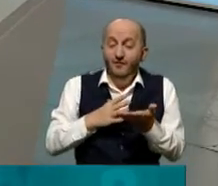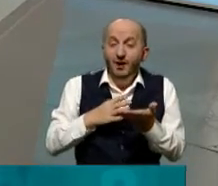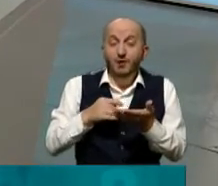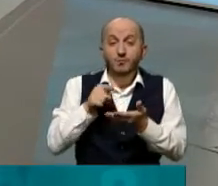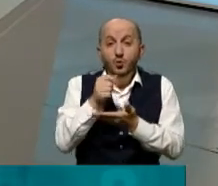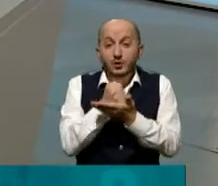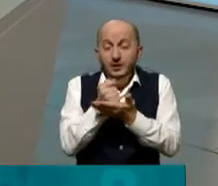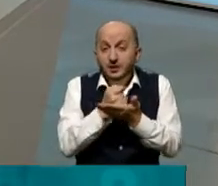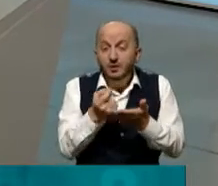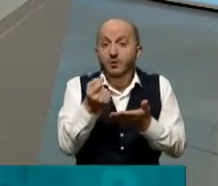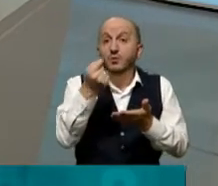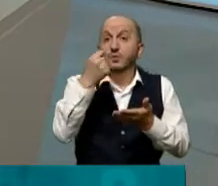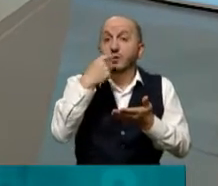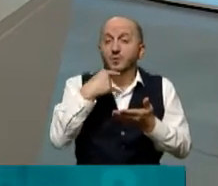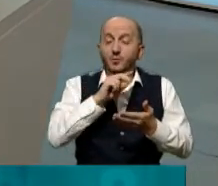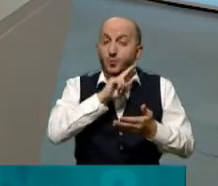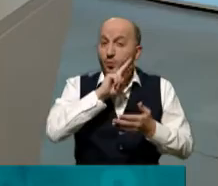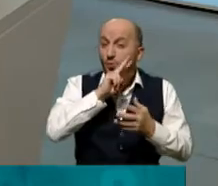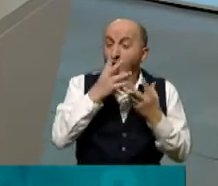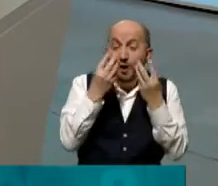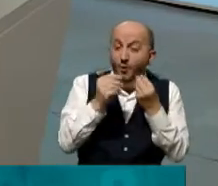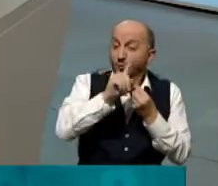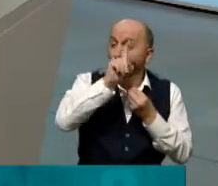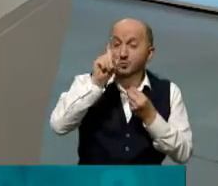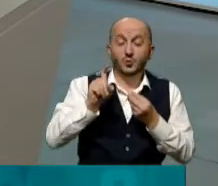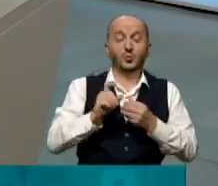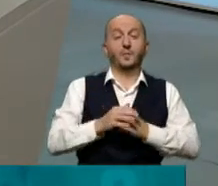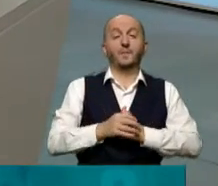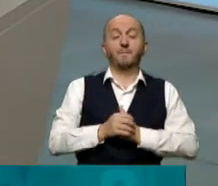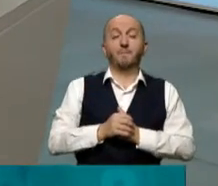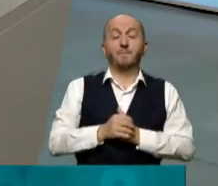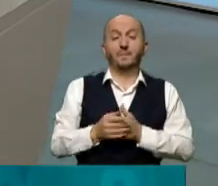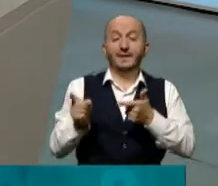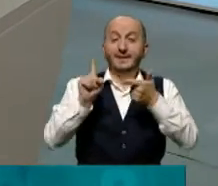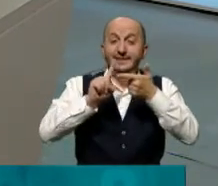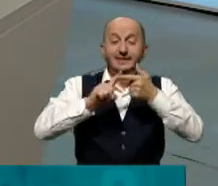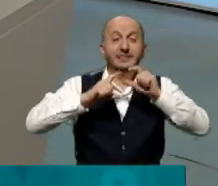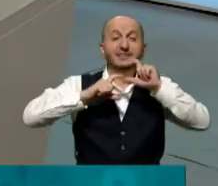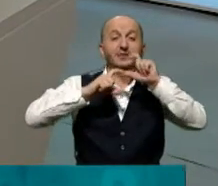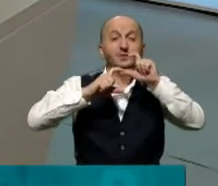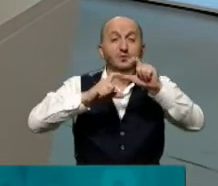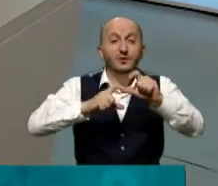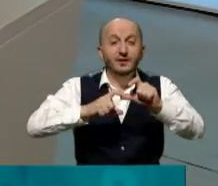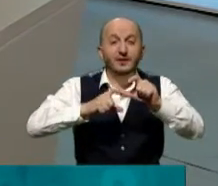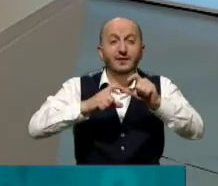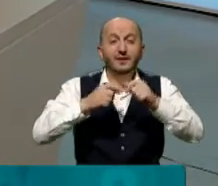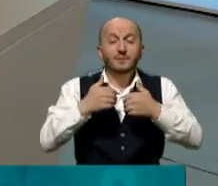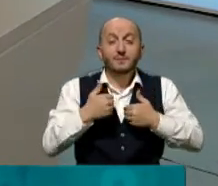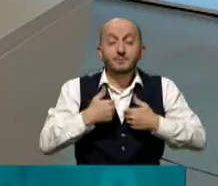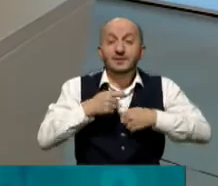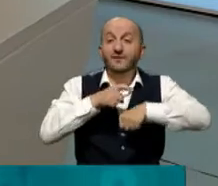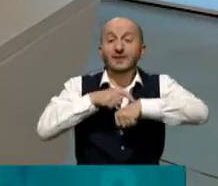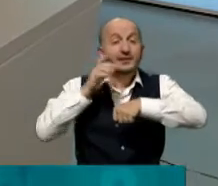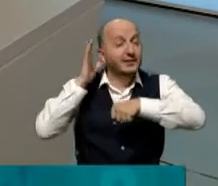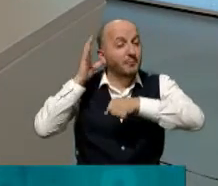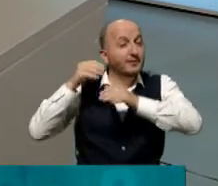bir mesuliyet altına girmiş olur mu? Hay soralım bunu Hasan Bey. İkinci sorum hocam biz vakit namazlarından